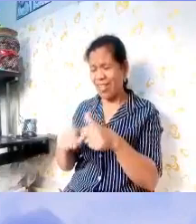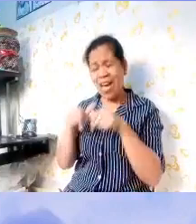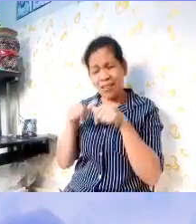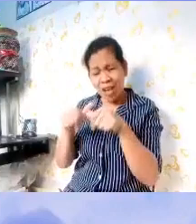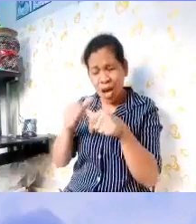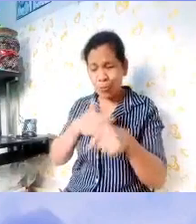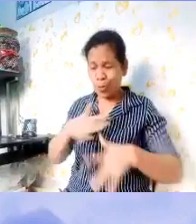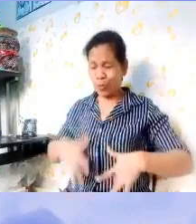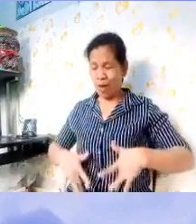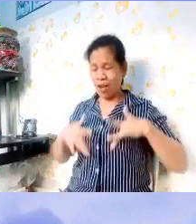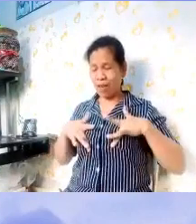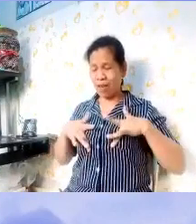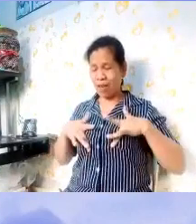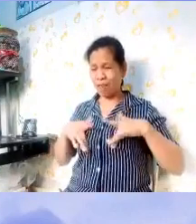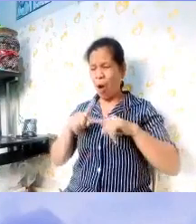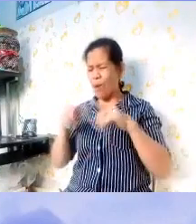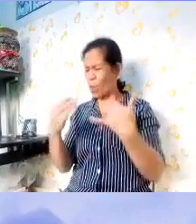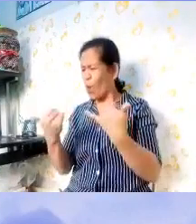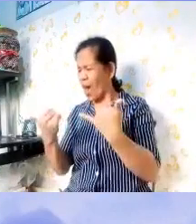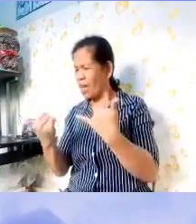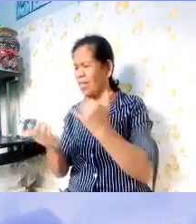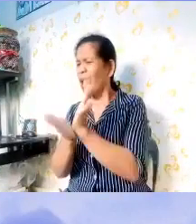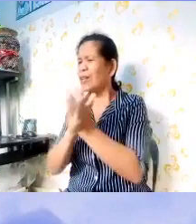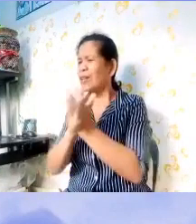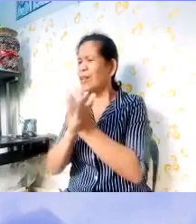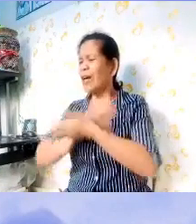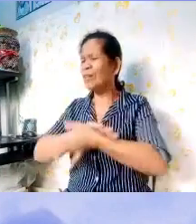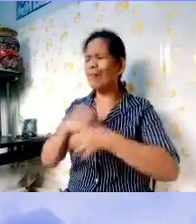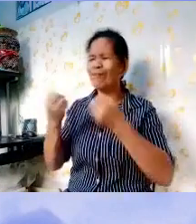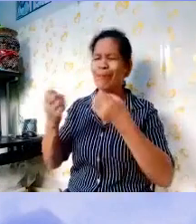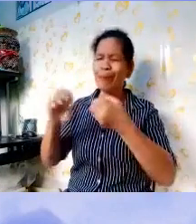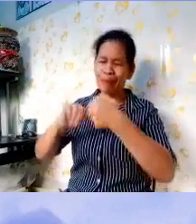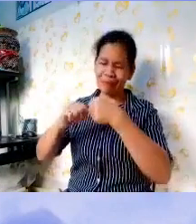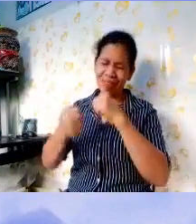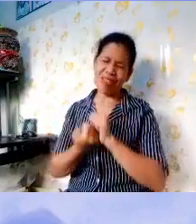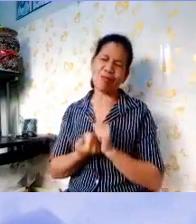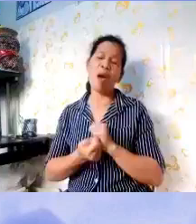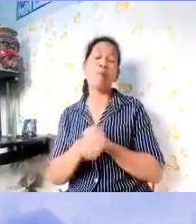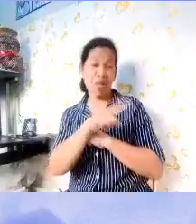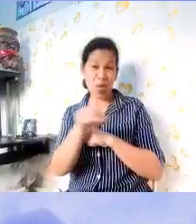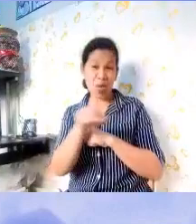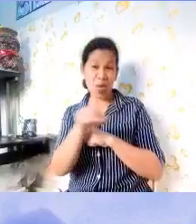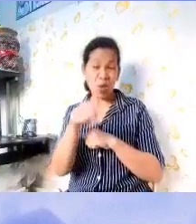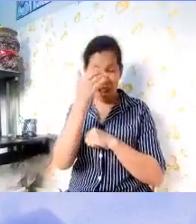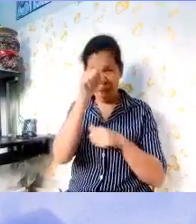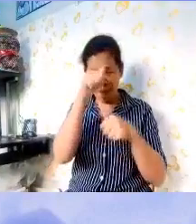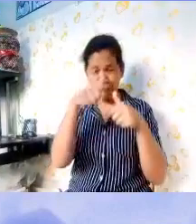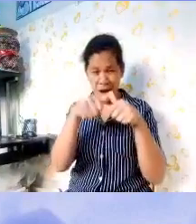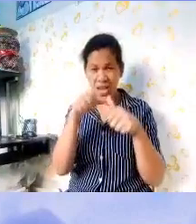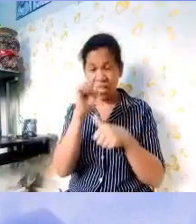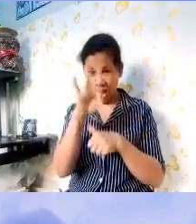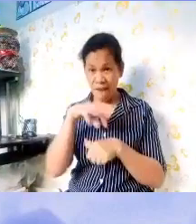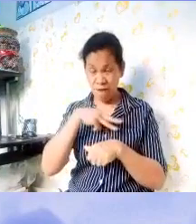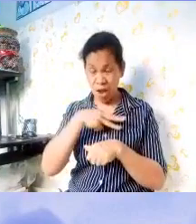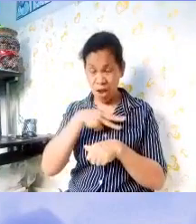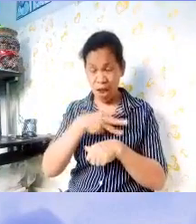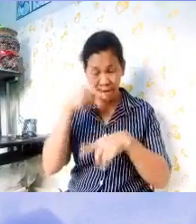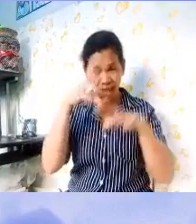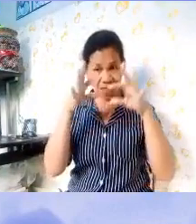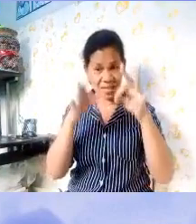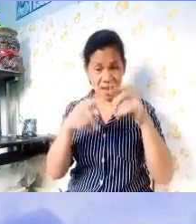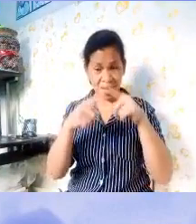once na tayo po'y nagpasakop sa Panginoon, ay talagang mas desidido din po